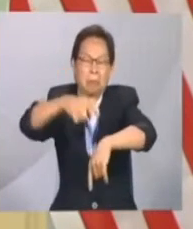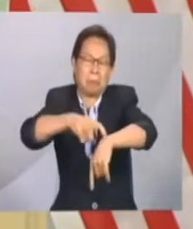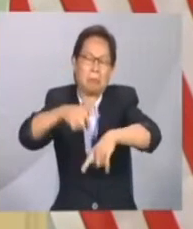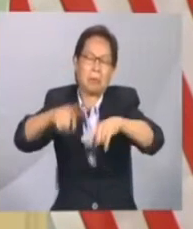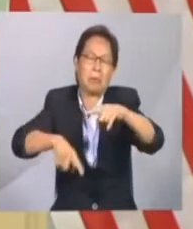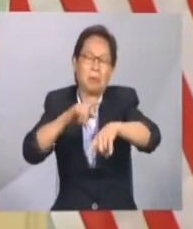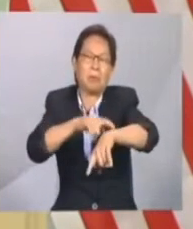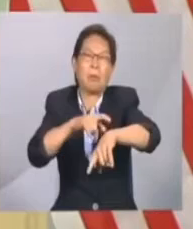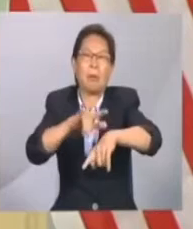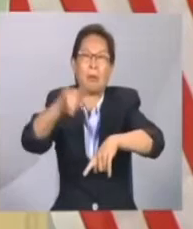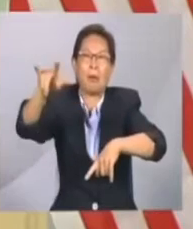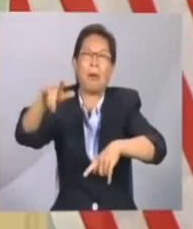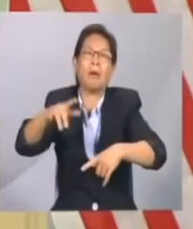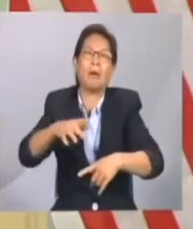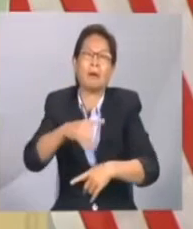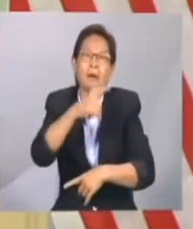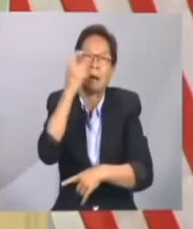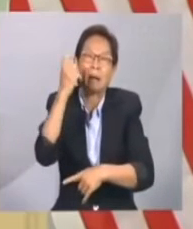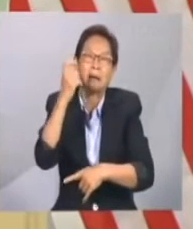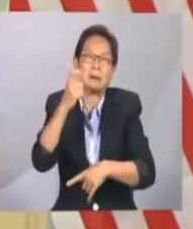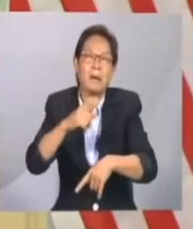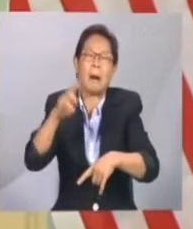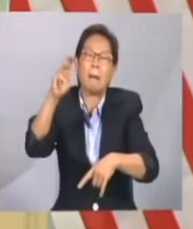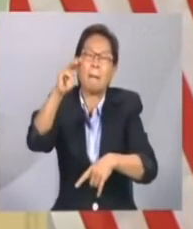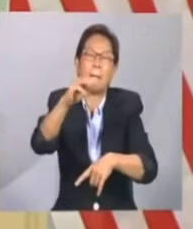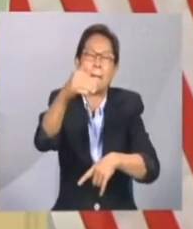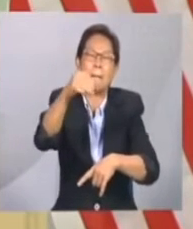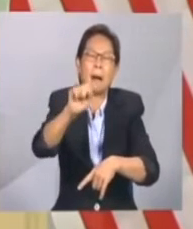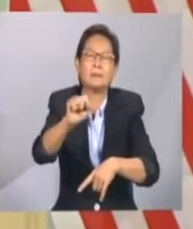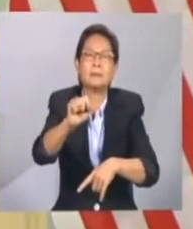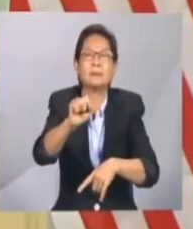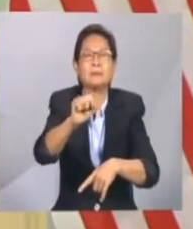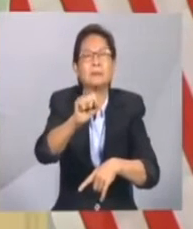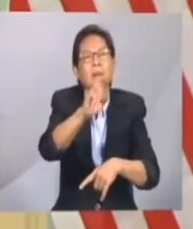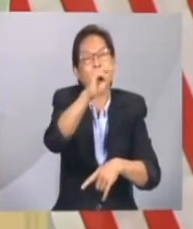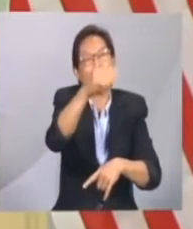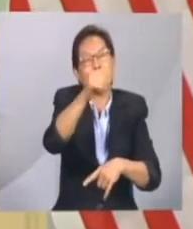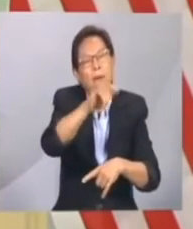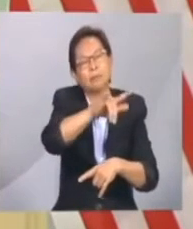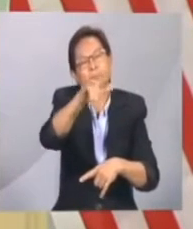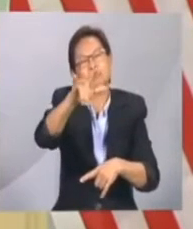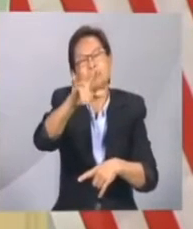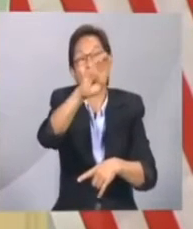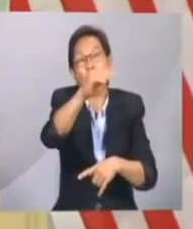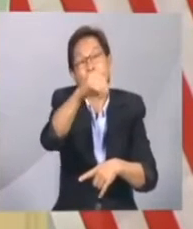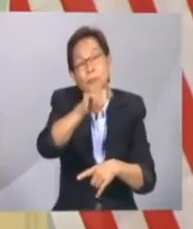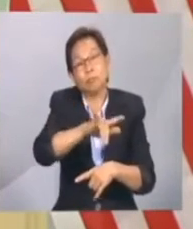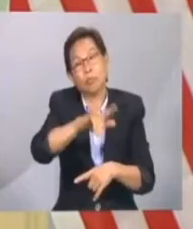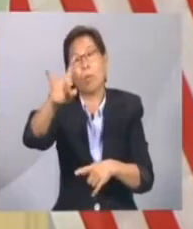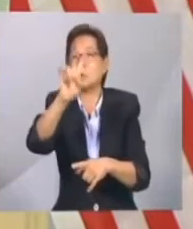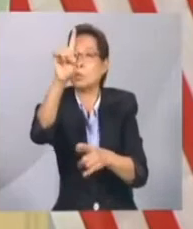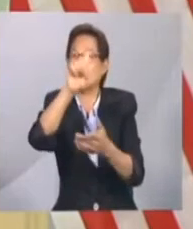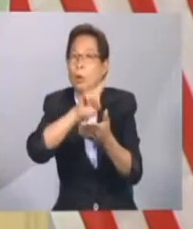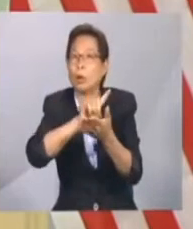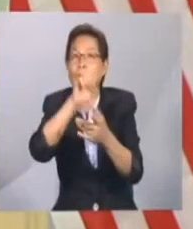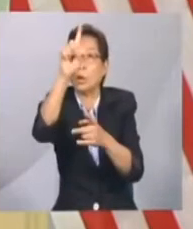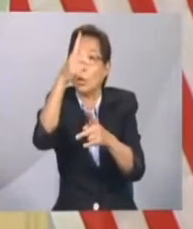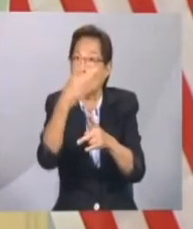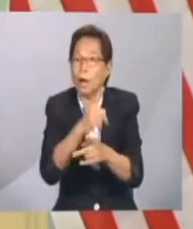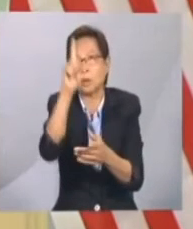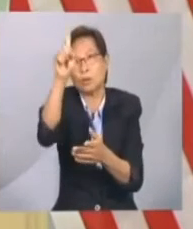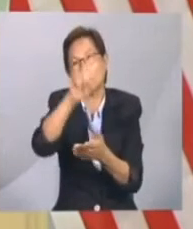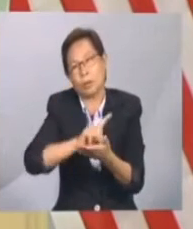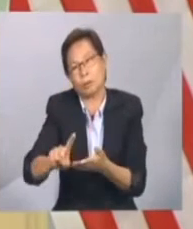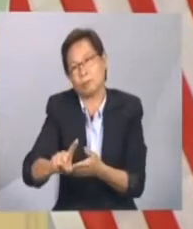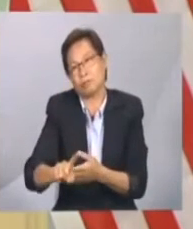yang mereka kehendaki kerana MAS hanya terbang satu kali seminggu saja. Walaubagaimanapun,